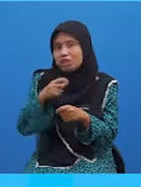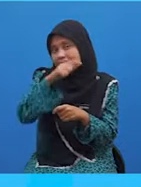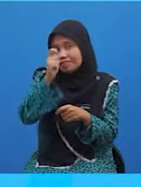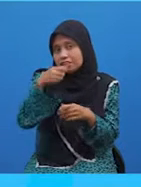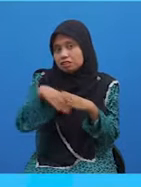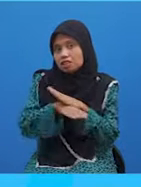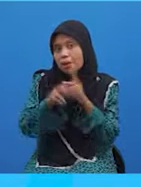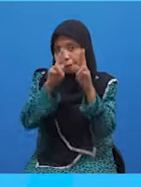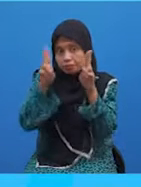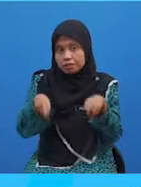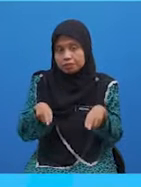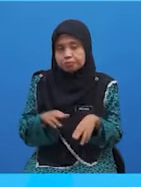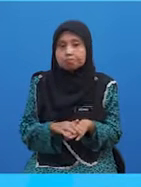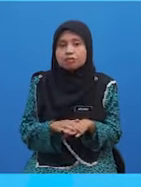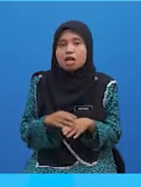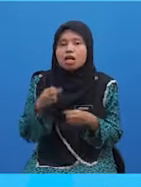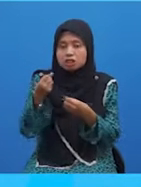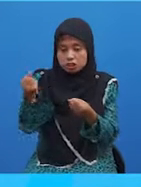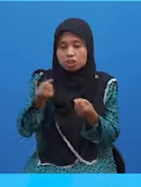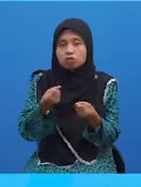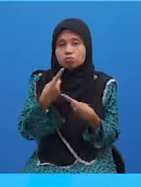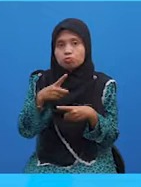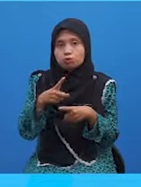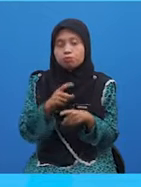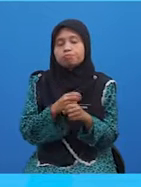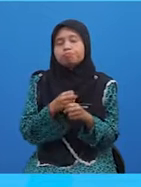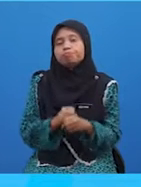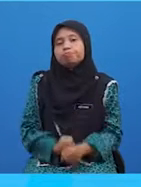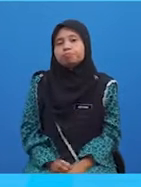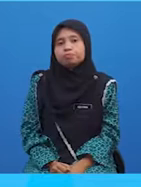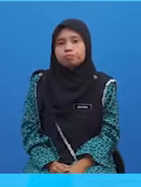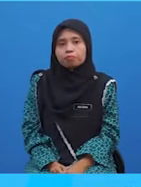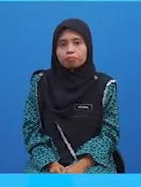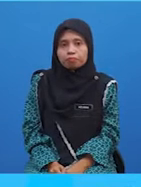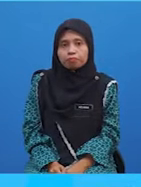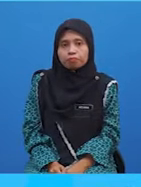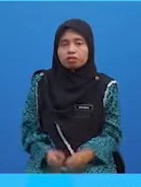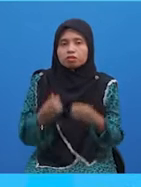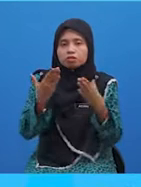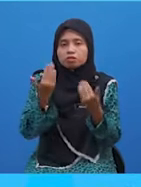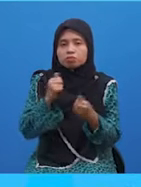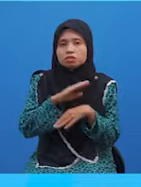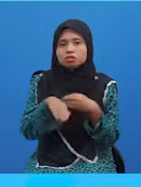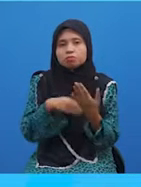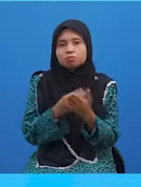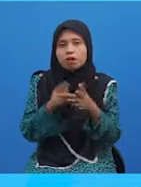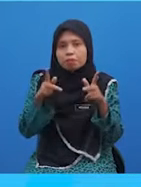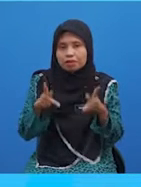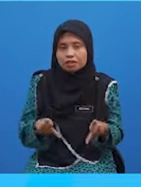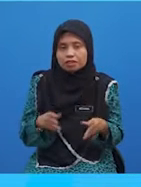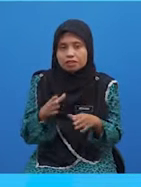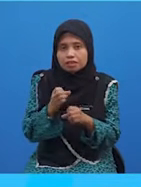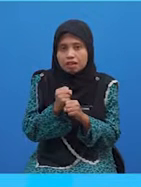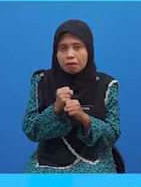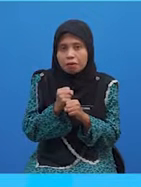dalam peperiksaan. Sila jawab melalui paparan ini. Cikgu harap semua pelajar